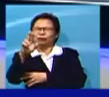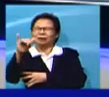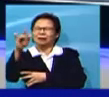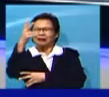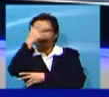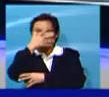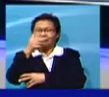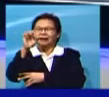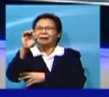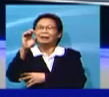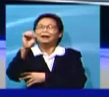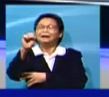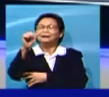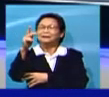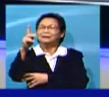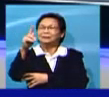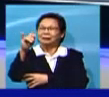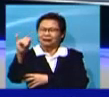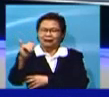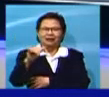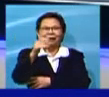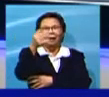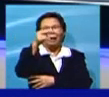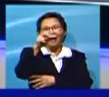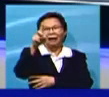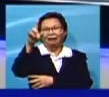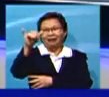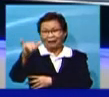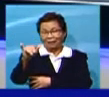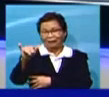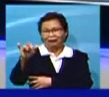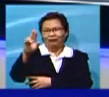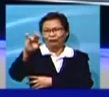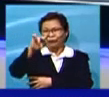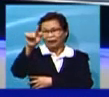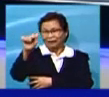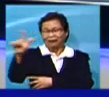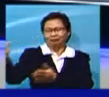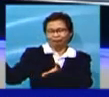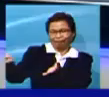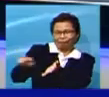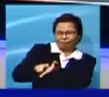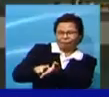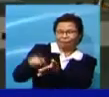dan KD Kasturi. Andy Reza Rohadian melaporkan.